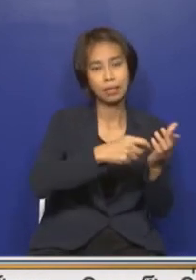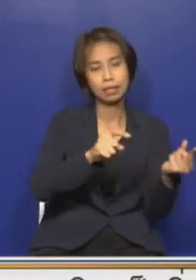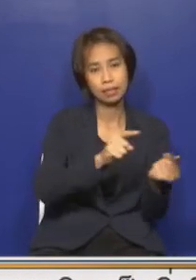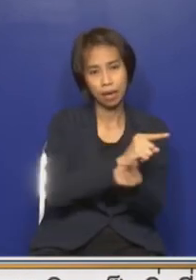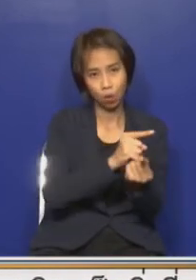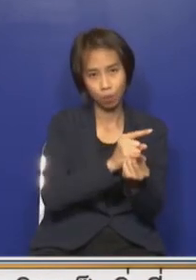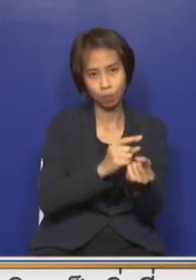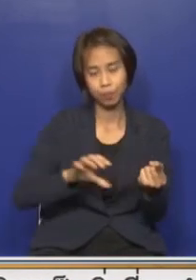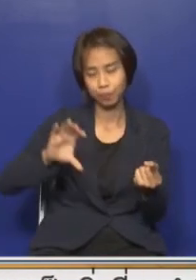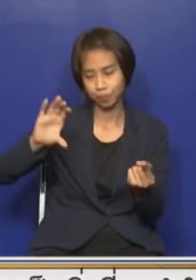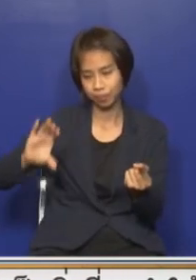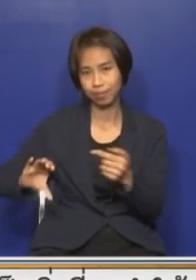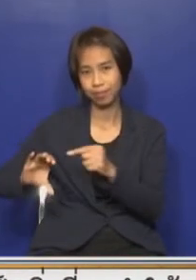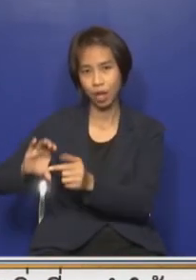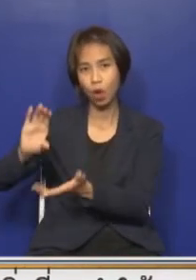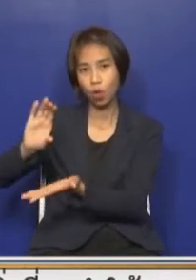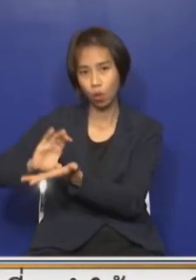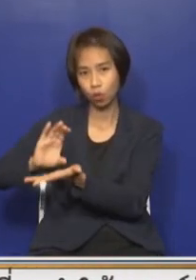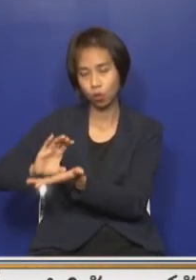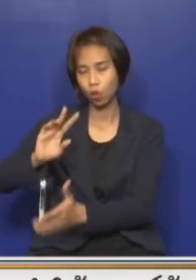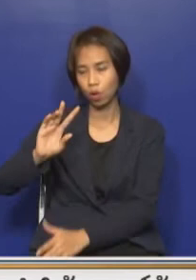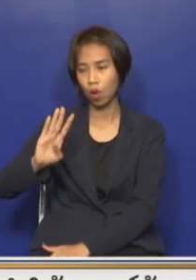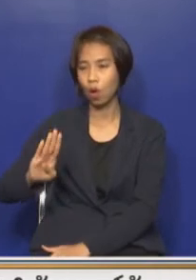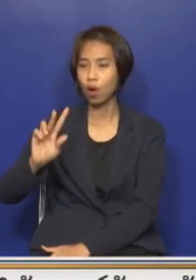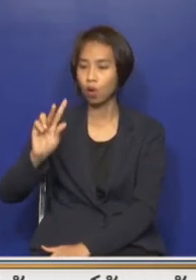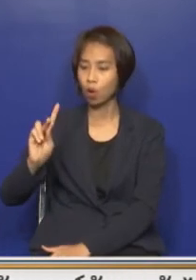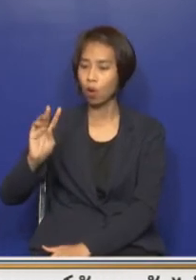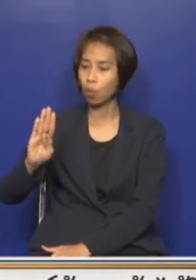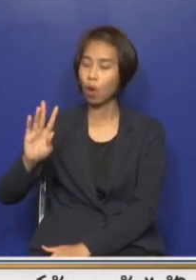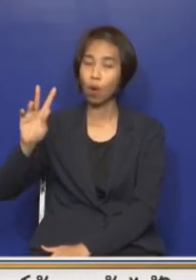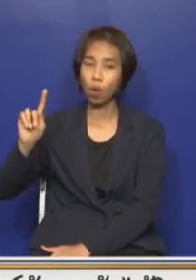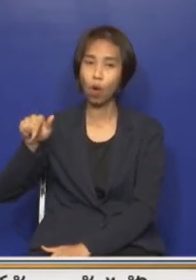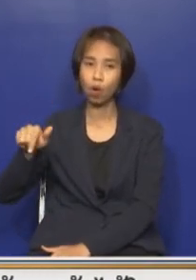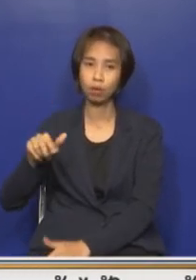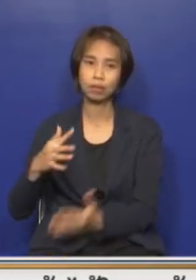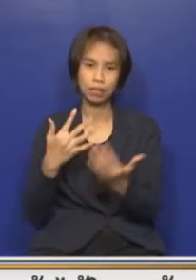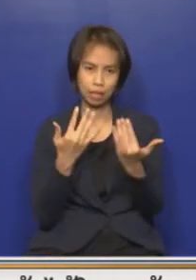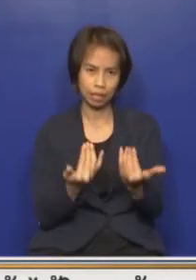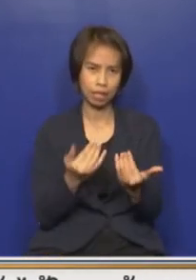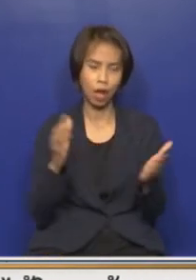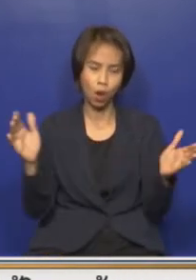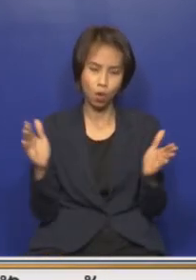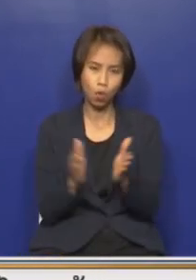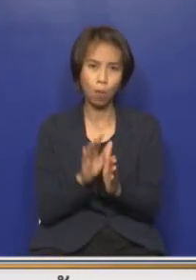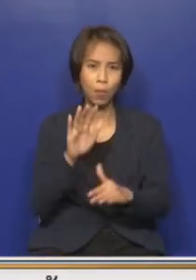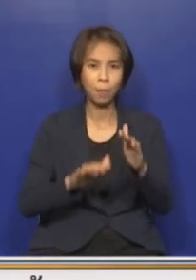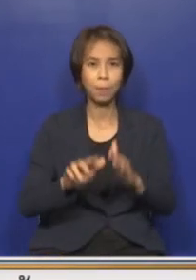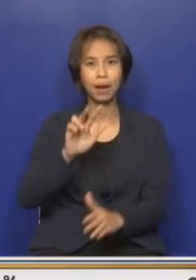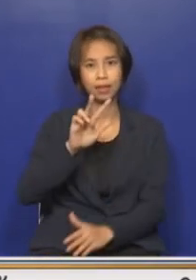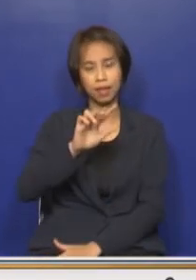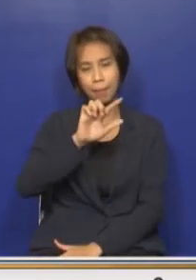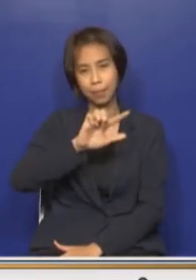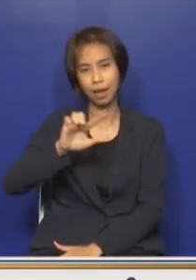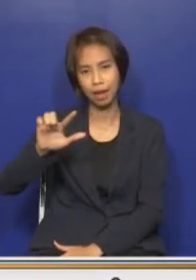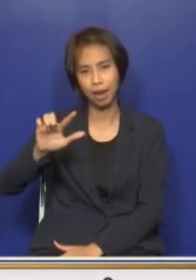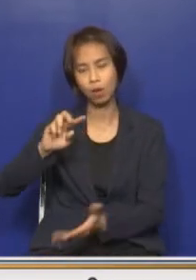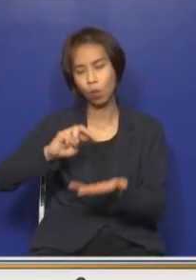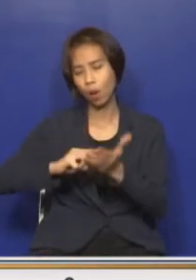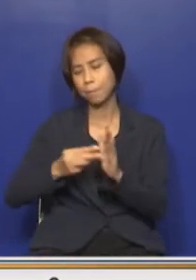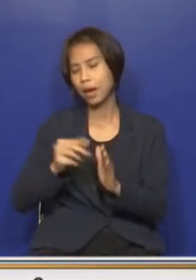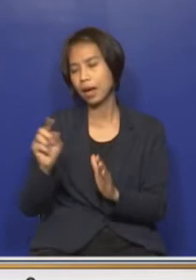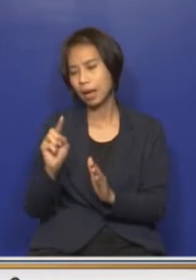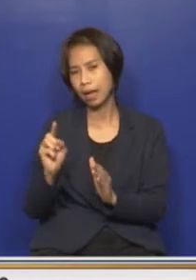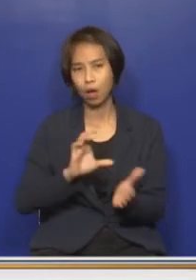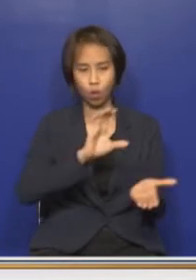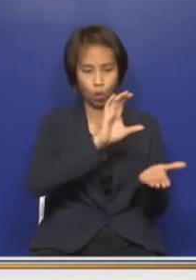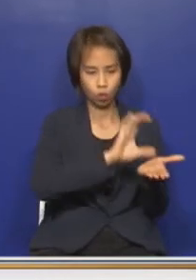ข.นะครับรวมแล้วเนี่ยมีถึงกว่า3ล้านล้านบาทความหมายก็คือว่าแท้ที่จริงแล้วเนี่ยลักษณะของกองทุน